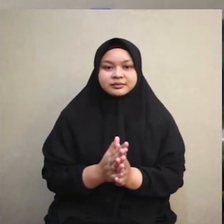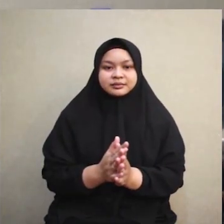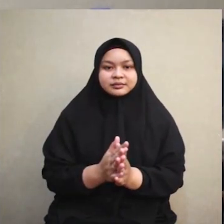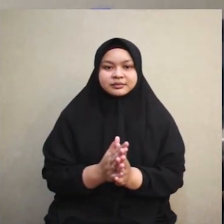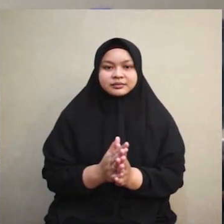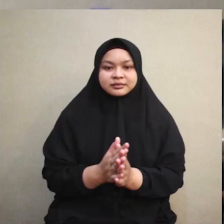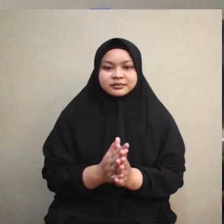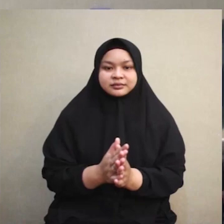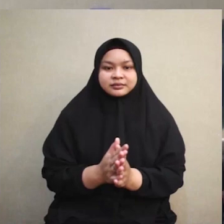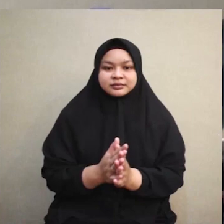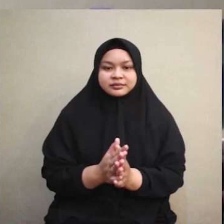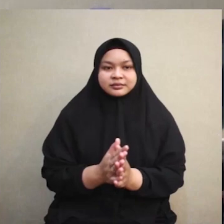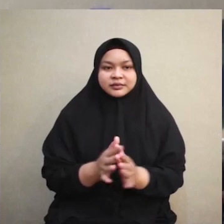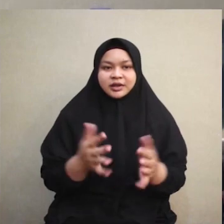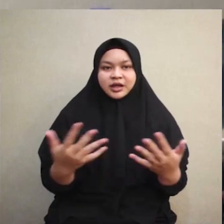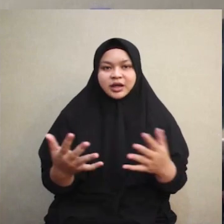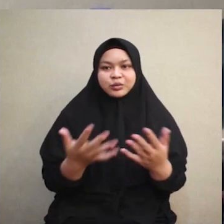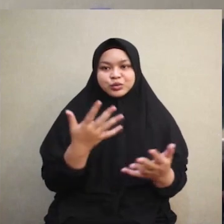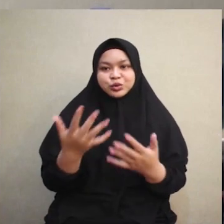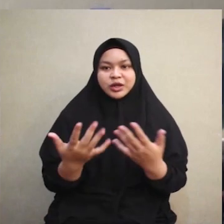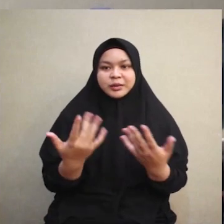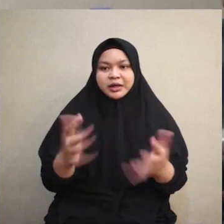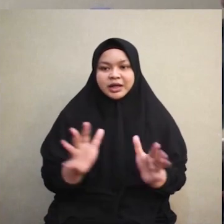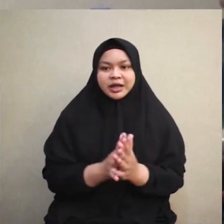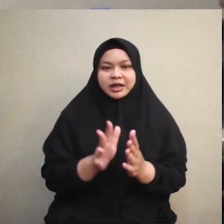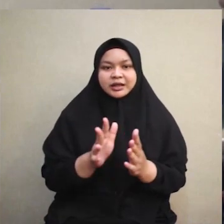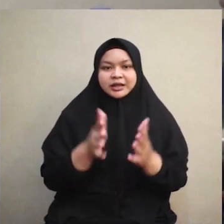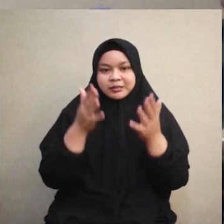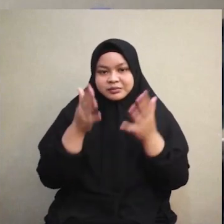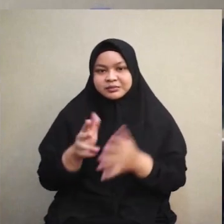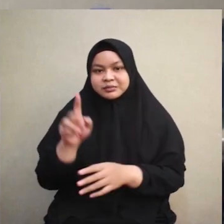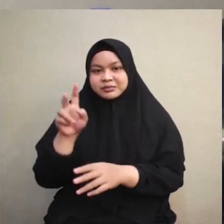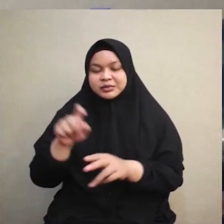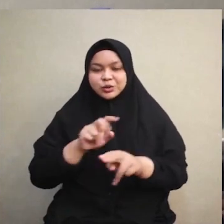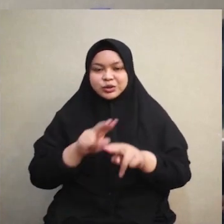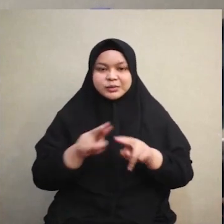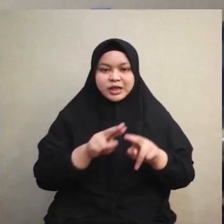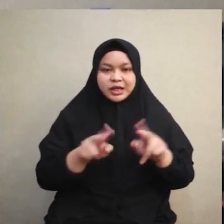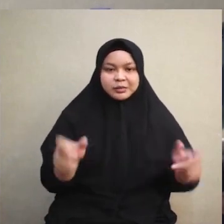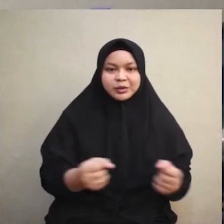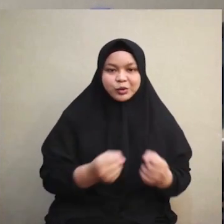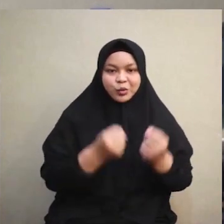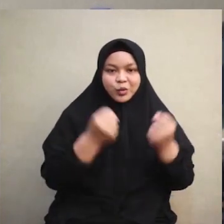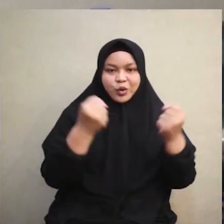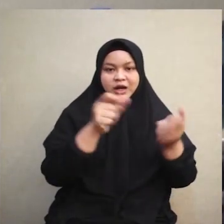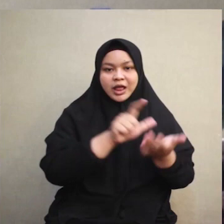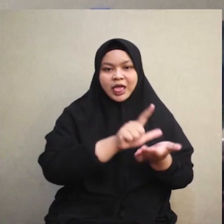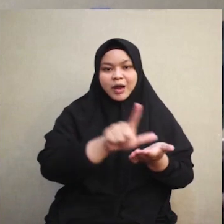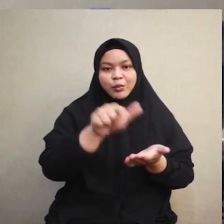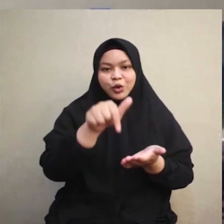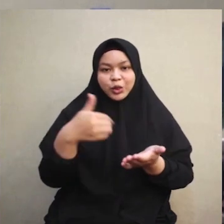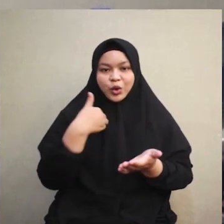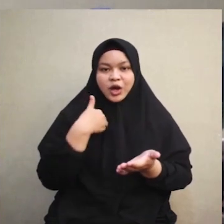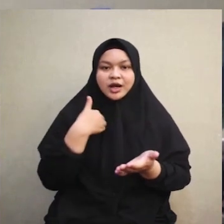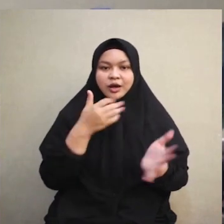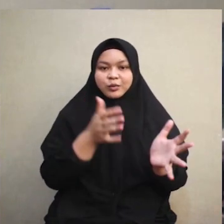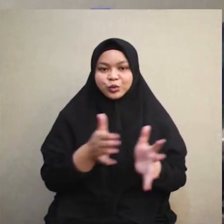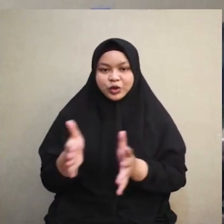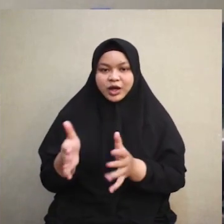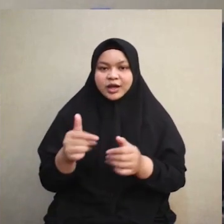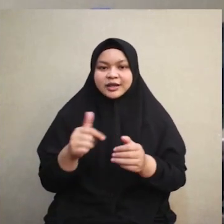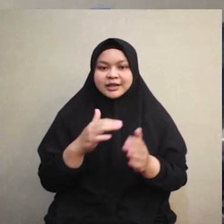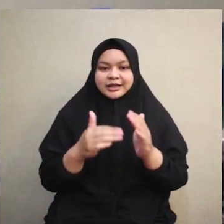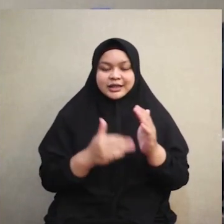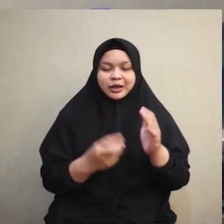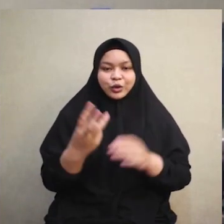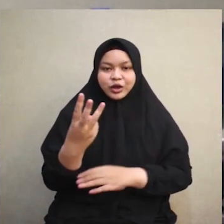hal-hal yang yang bagian-bagian mana yang perlu dibenahi atau diperkuat itu di laporan itu ada dan kemudian di